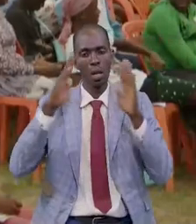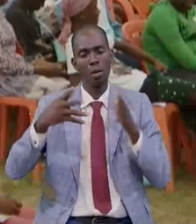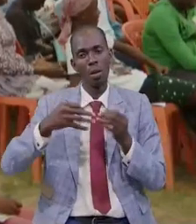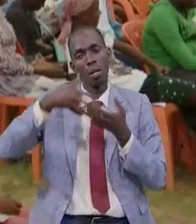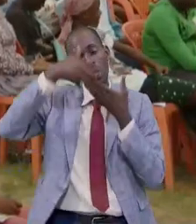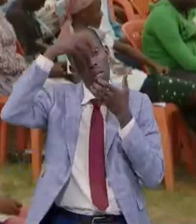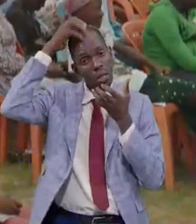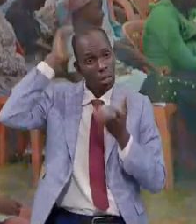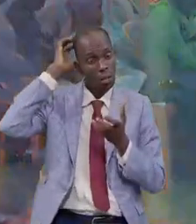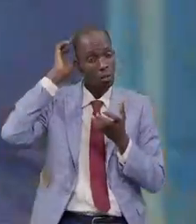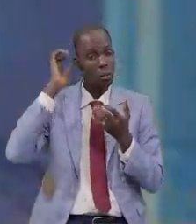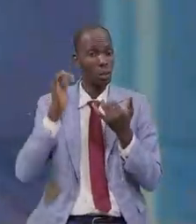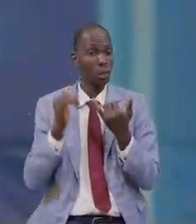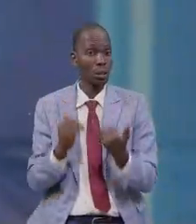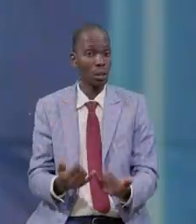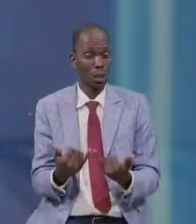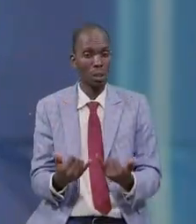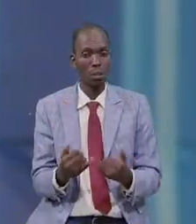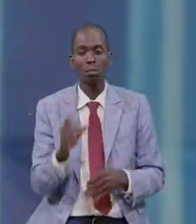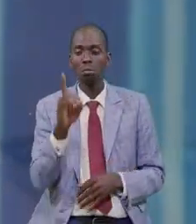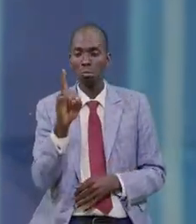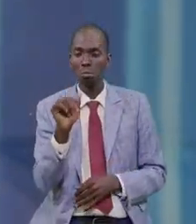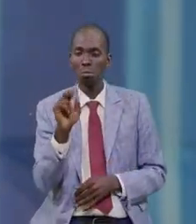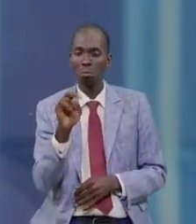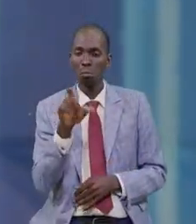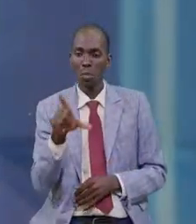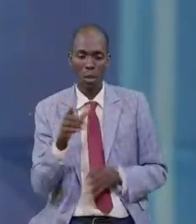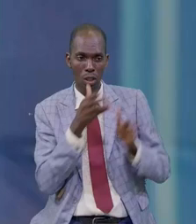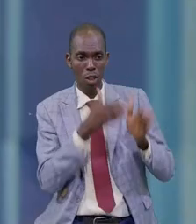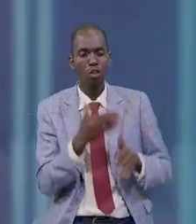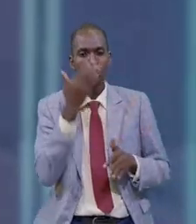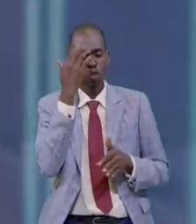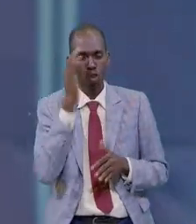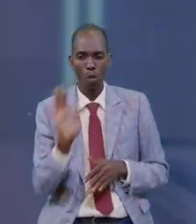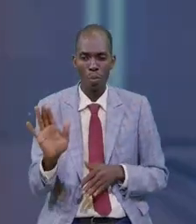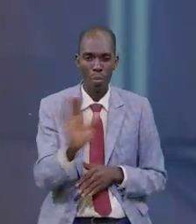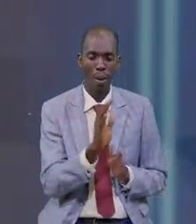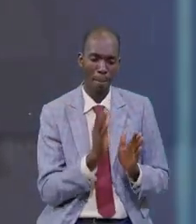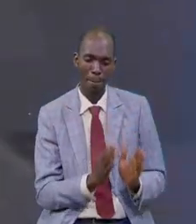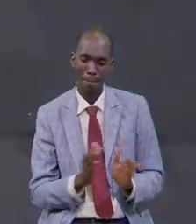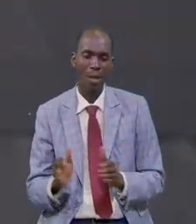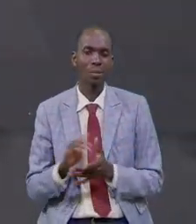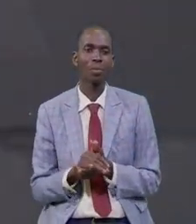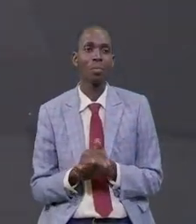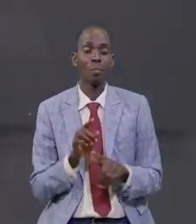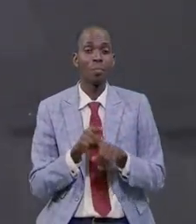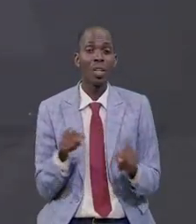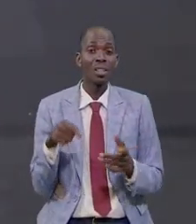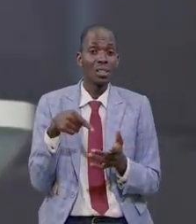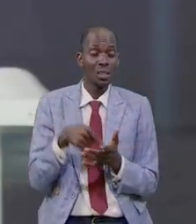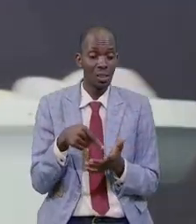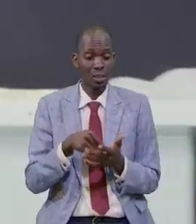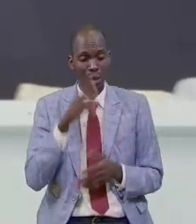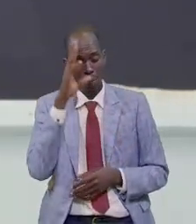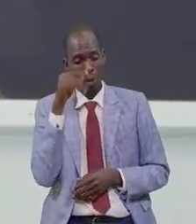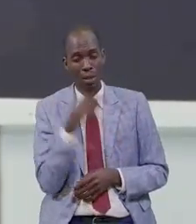lion Daniel avait la connaissance de cette la faise feu